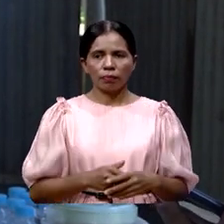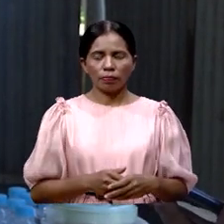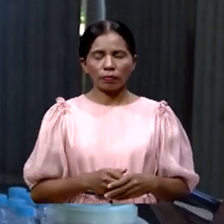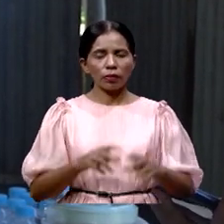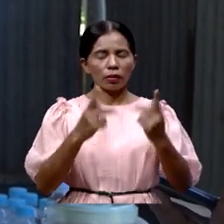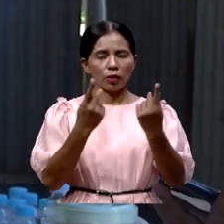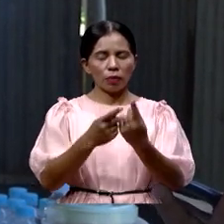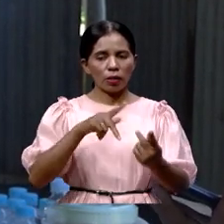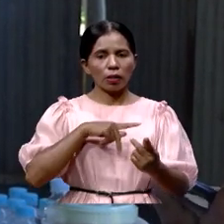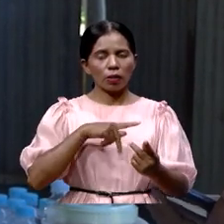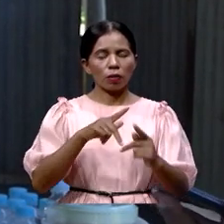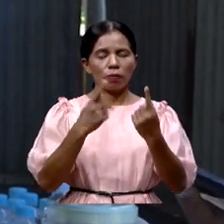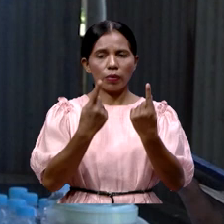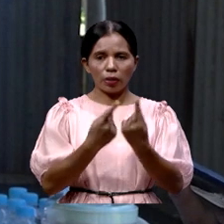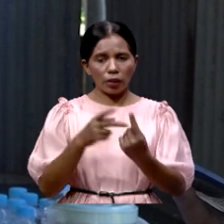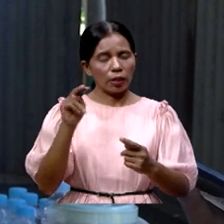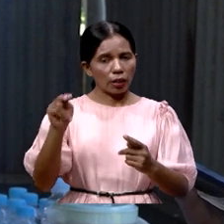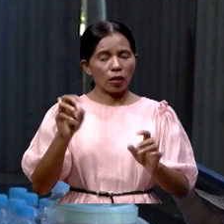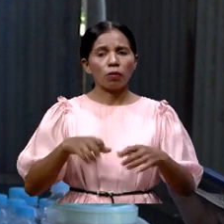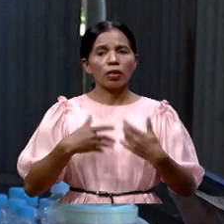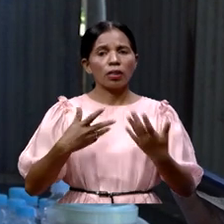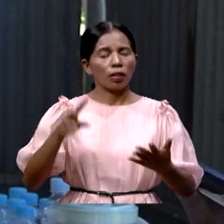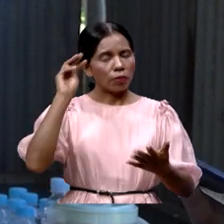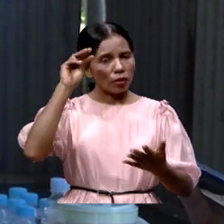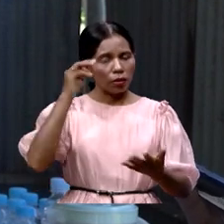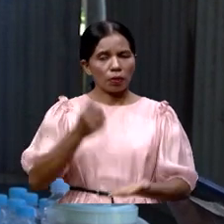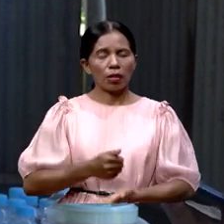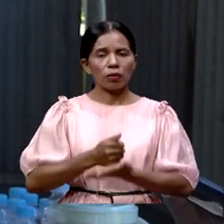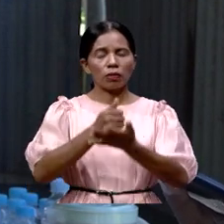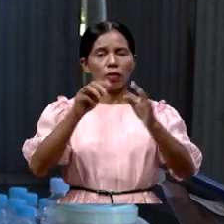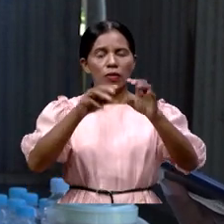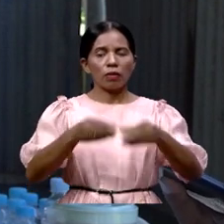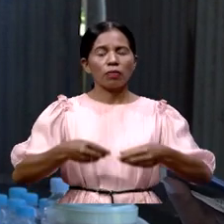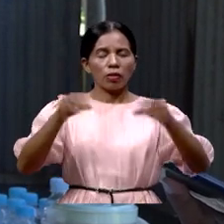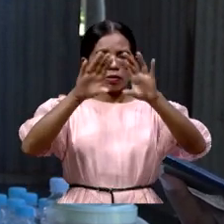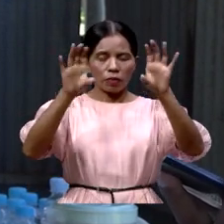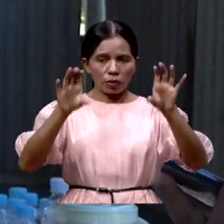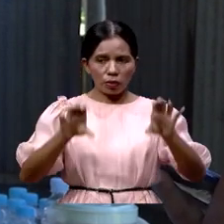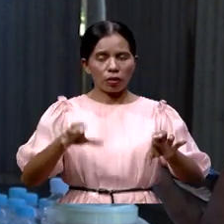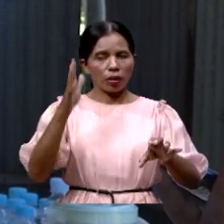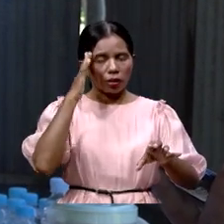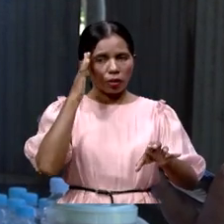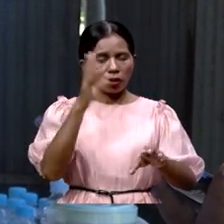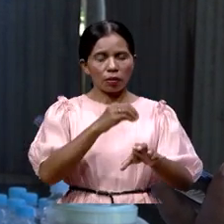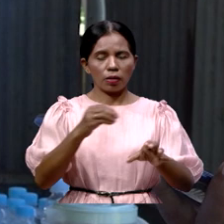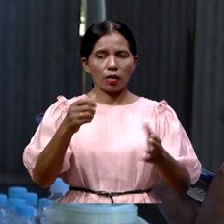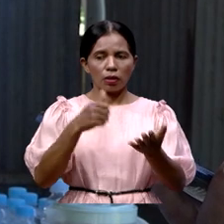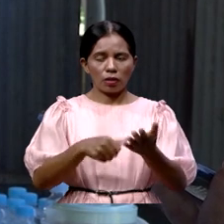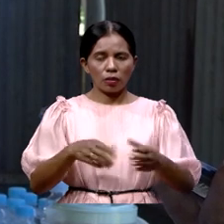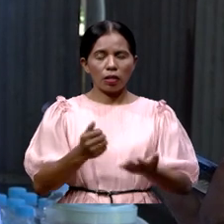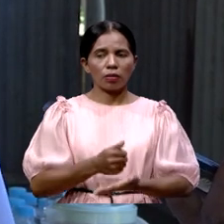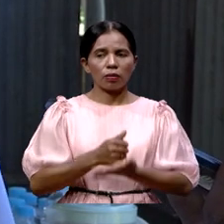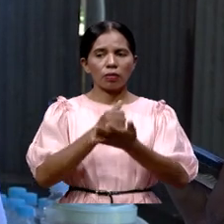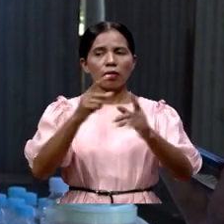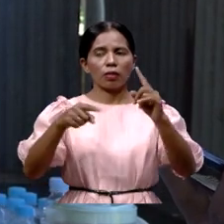empresa nain ne, para ohinsa. Minister bela fasilita host sertifikado, gitu. Ba reconhecimento ba produto ne hodi facilitamos fangir